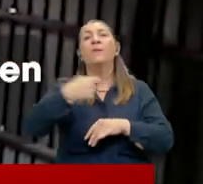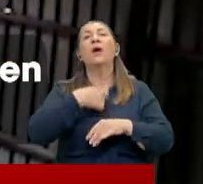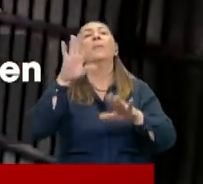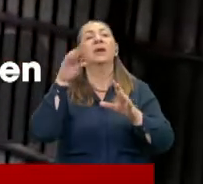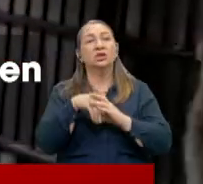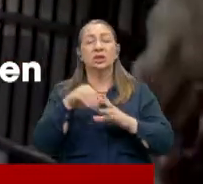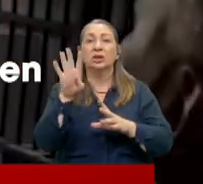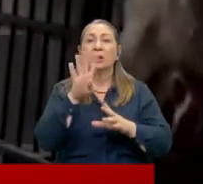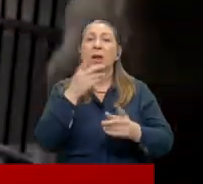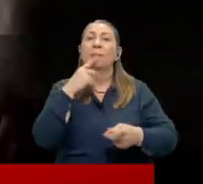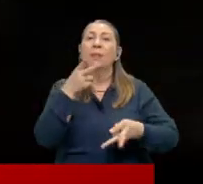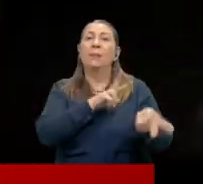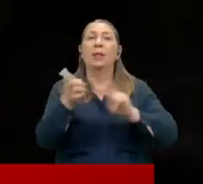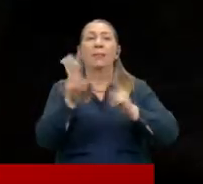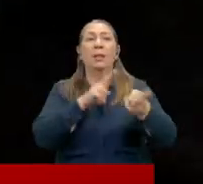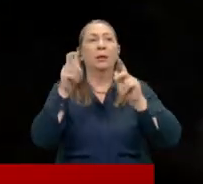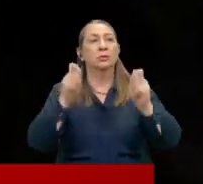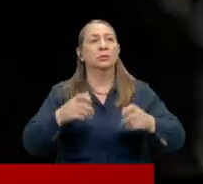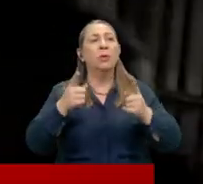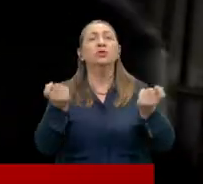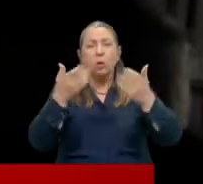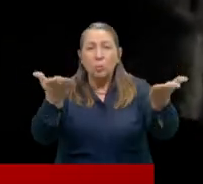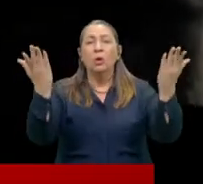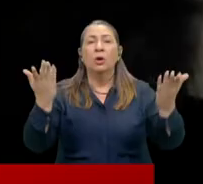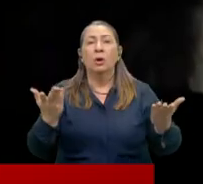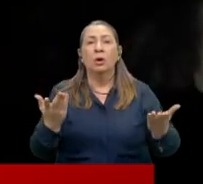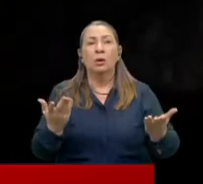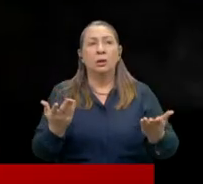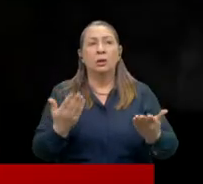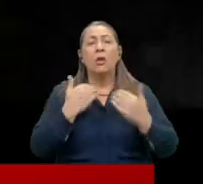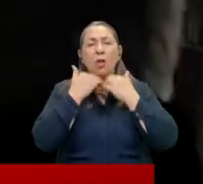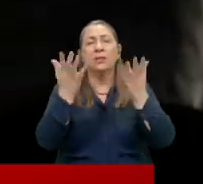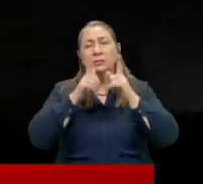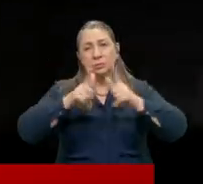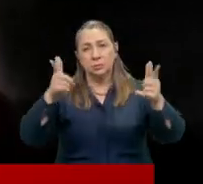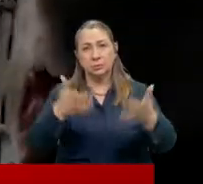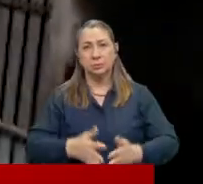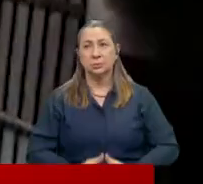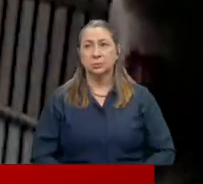için 40 tane tatlı atıyorsun lan. Böyle iş olur mu?